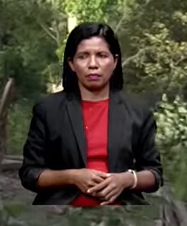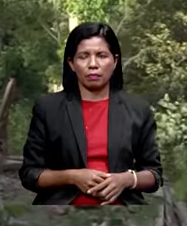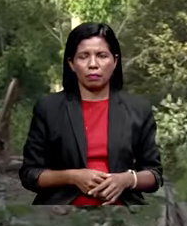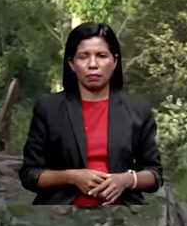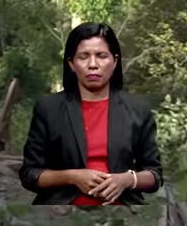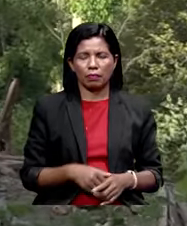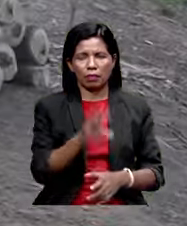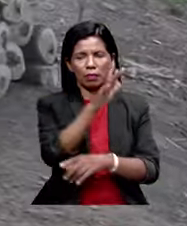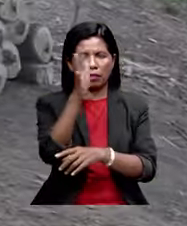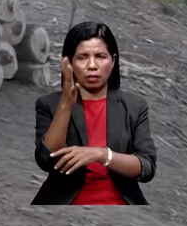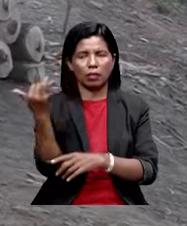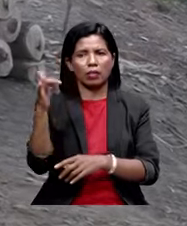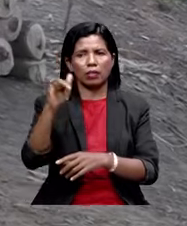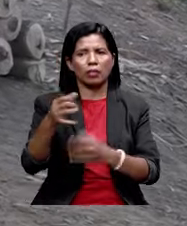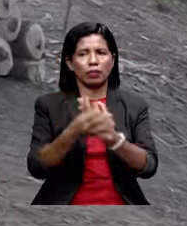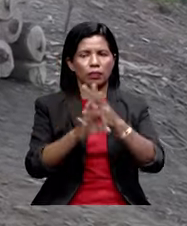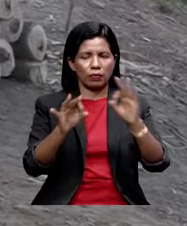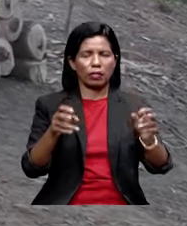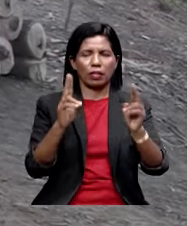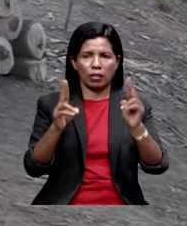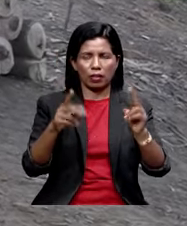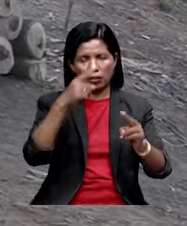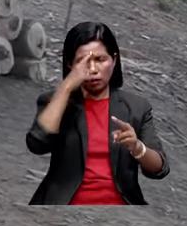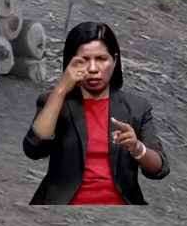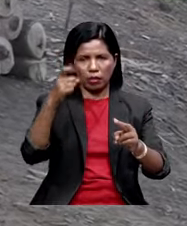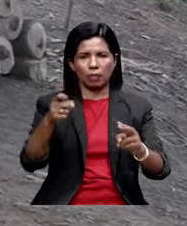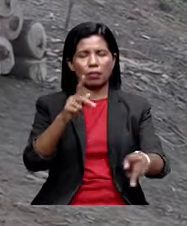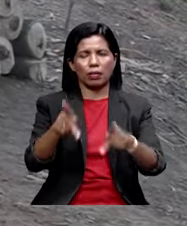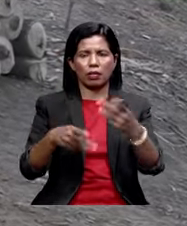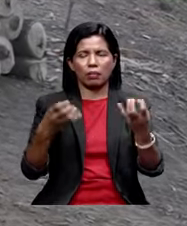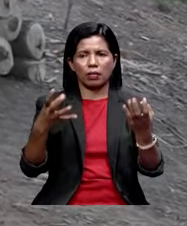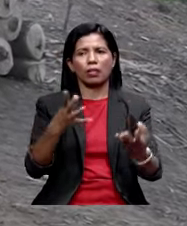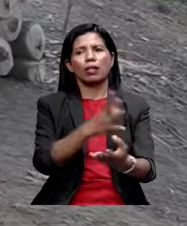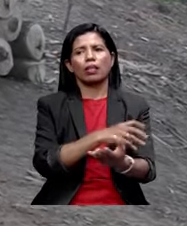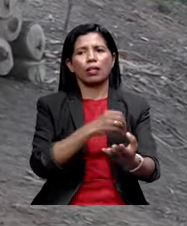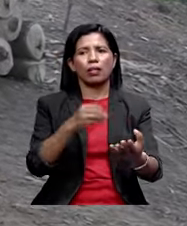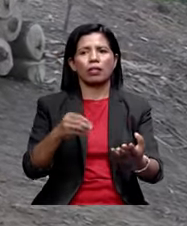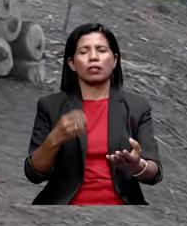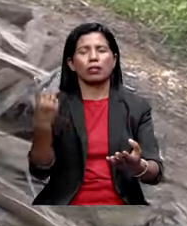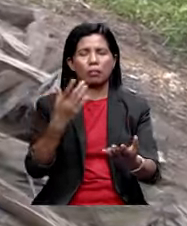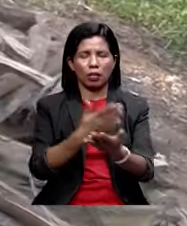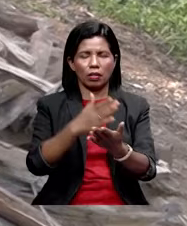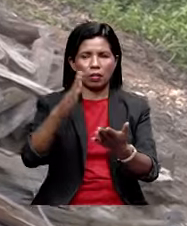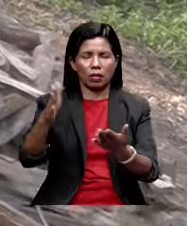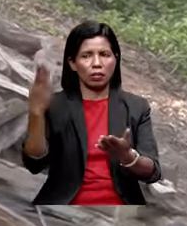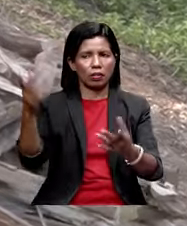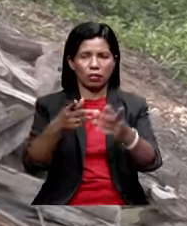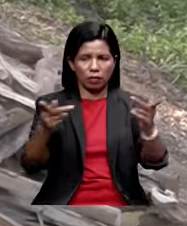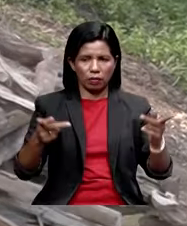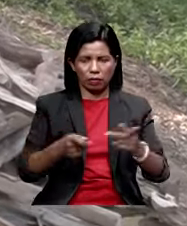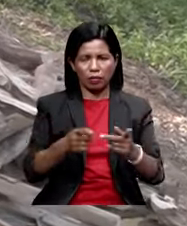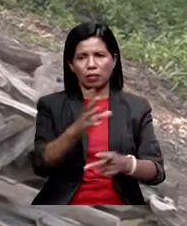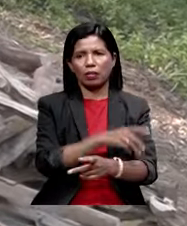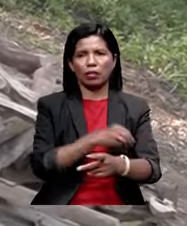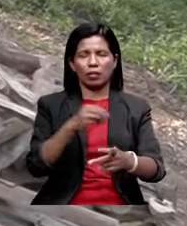ai maran sira ne se hotu la la state tamo Maria ihen ye kliente bara ne be sempre basosa ihen ye fatin dala